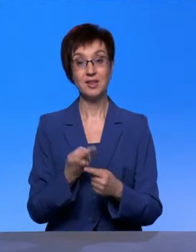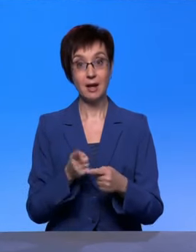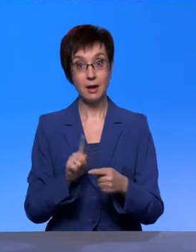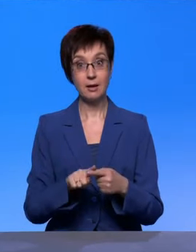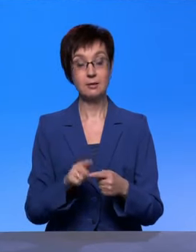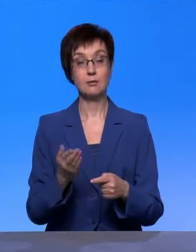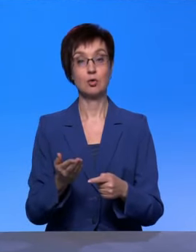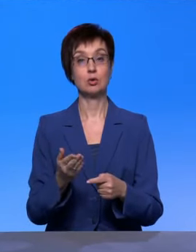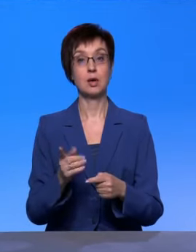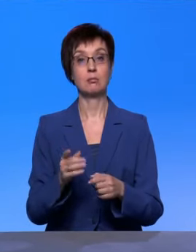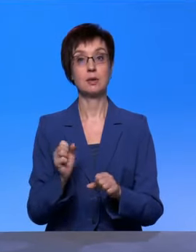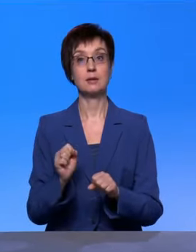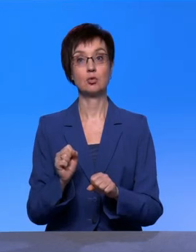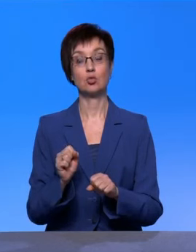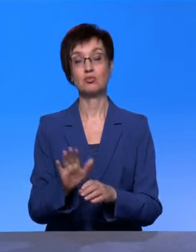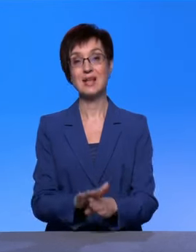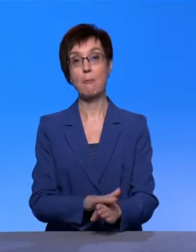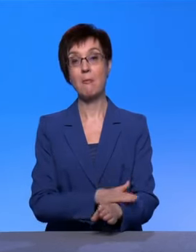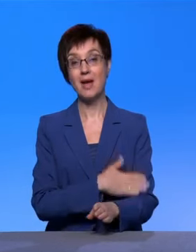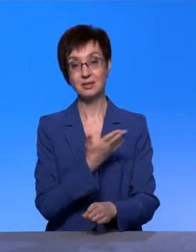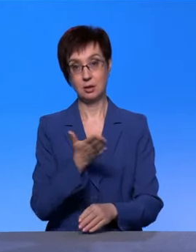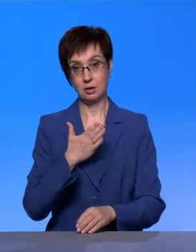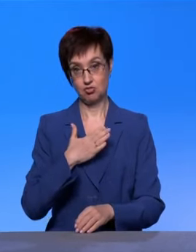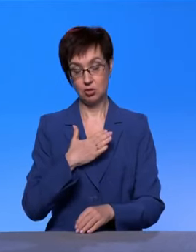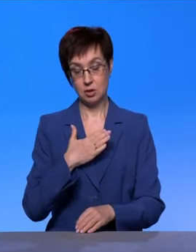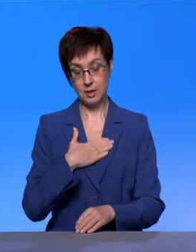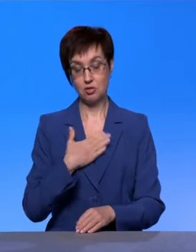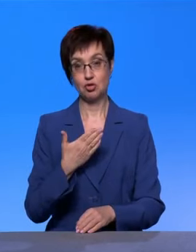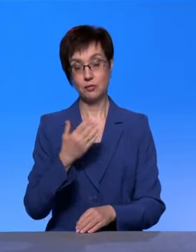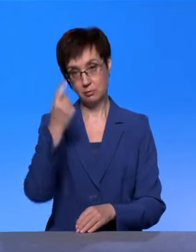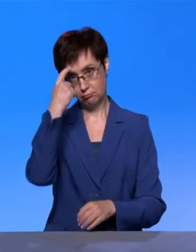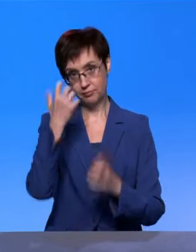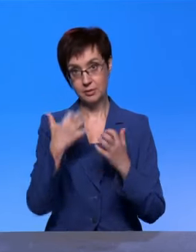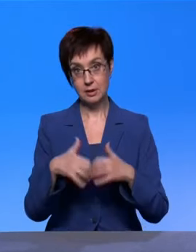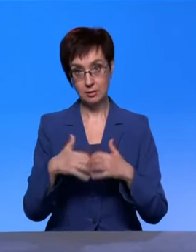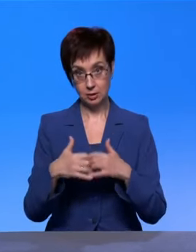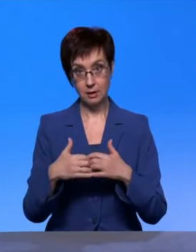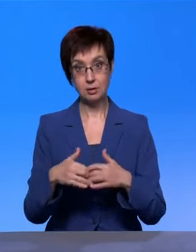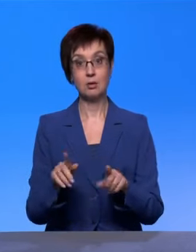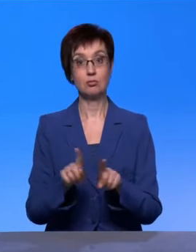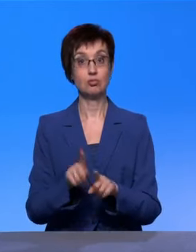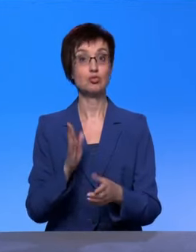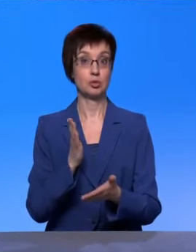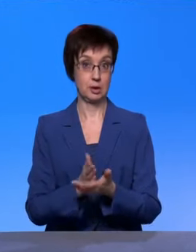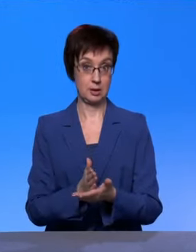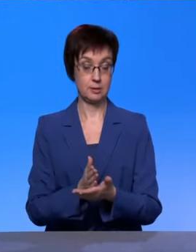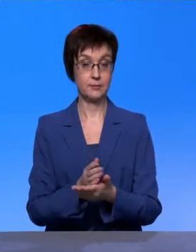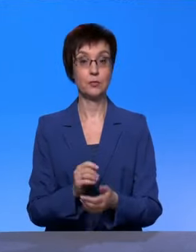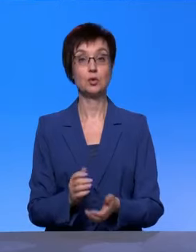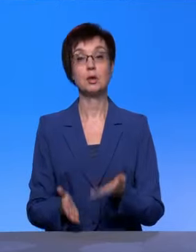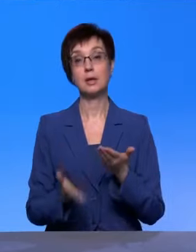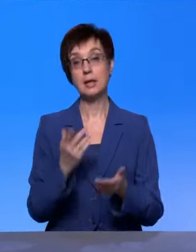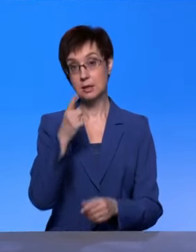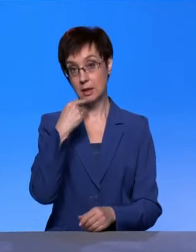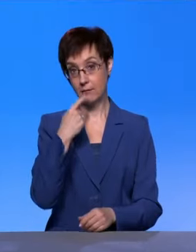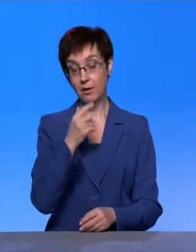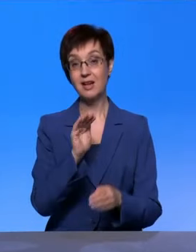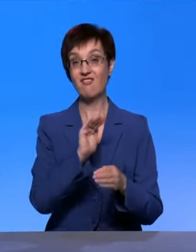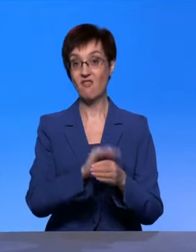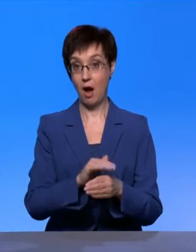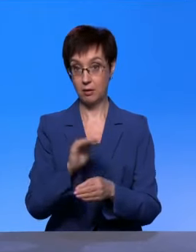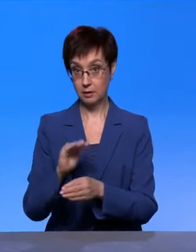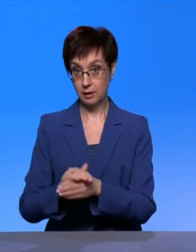сознания, ну, наверное, она тоже имеет место быть и тоже в вопросах присутствует. Если же говорить о фактах на самом деле,